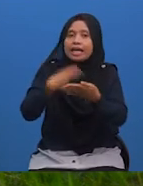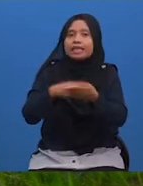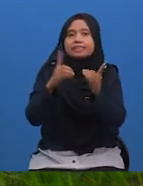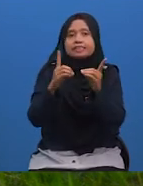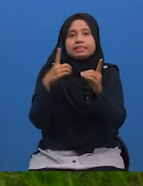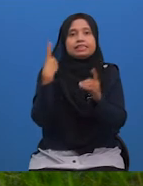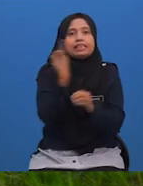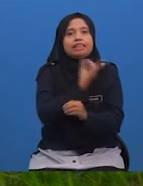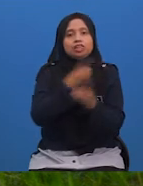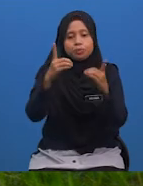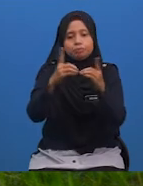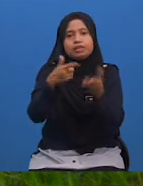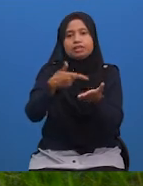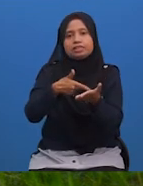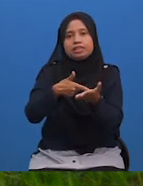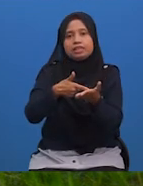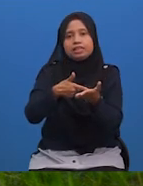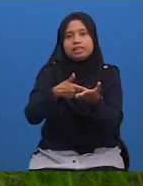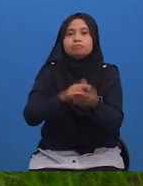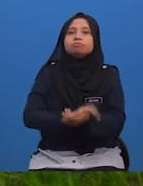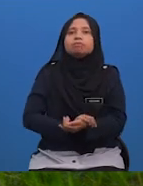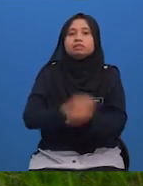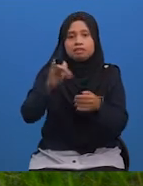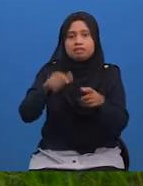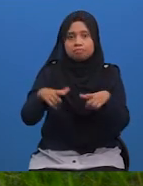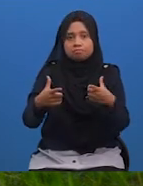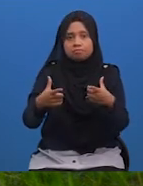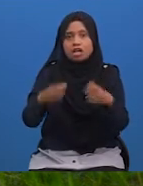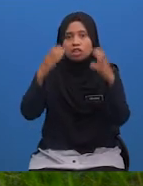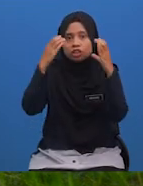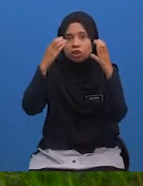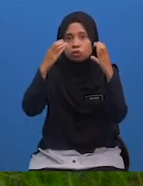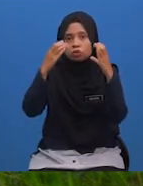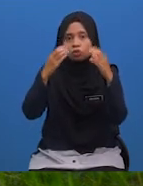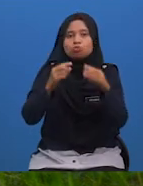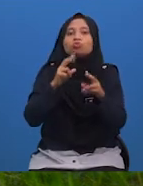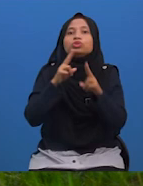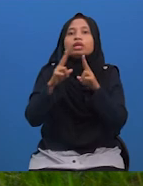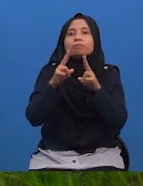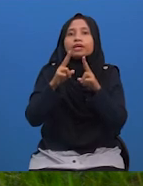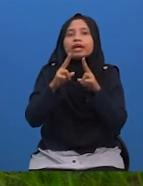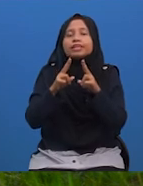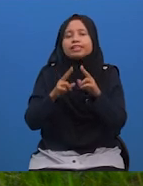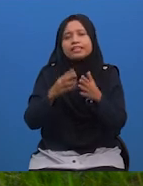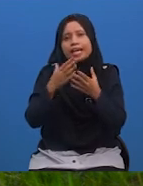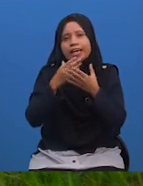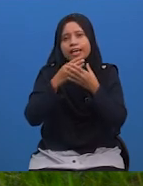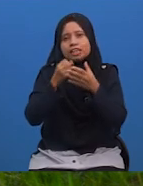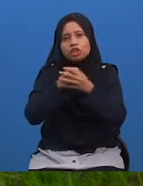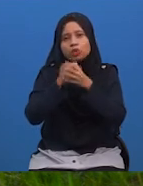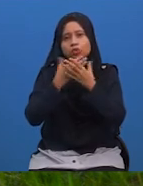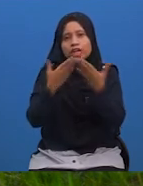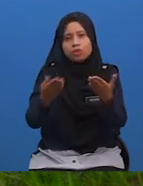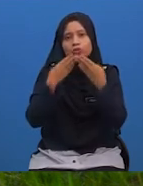Sehingga kita berjumpa lagi dalam sesi pelajaran yang lain, Cikgu Kugan mengucapkan ribuan terima